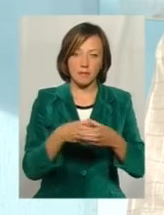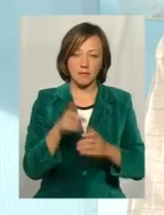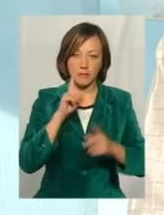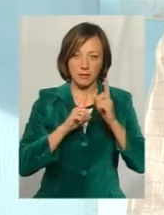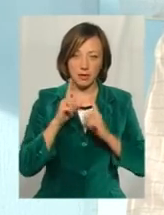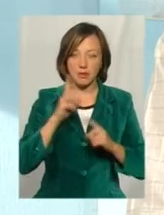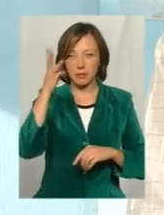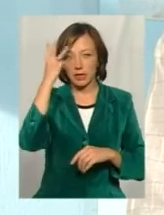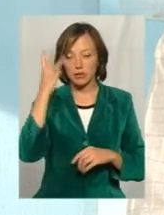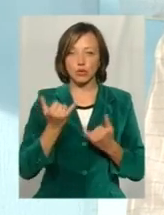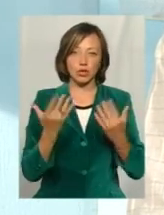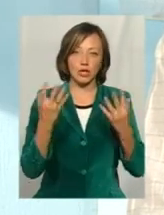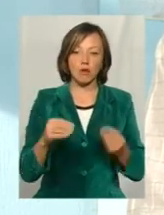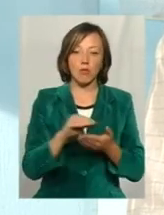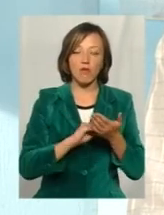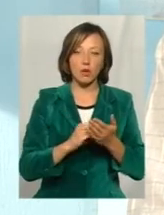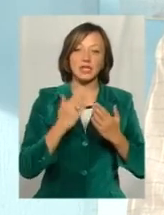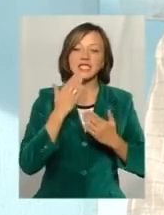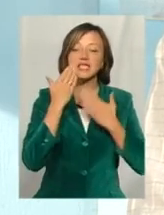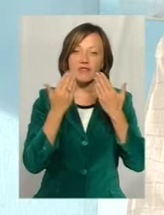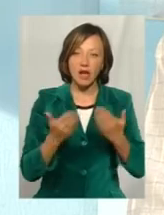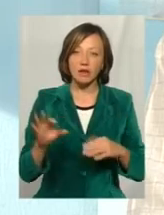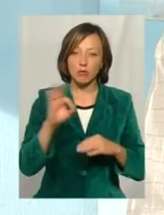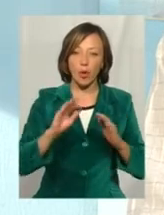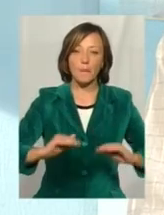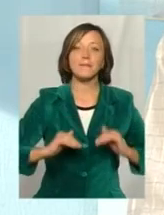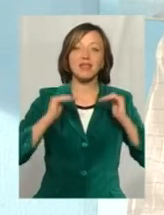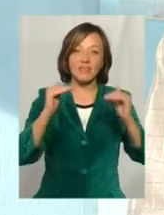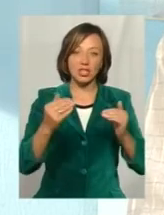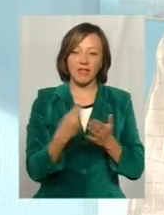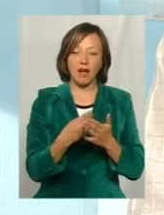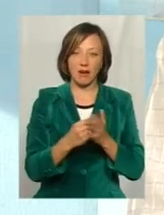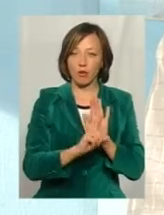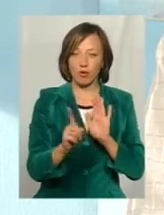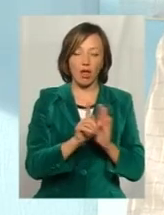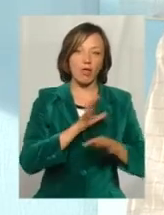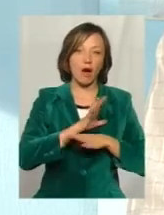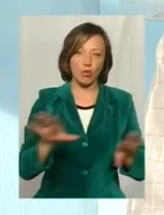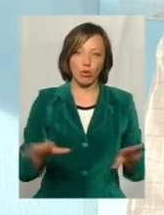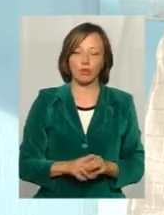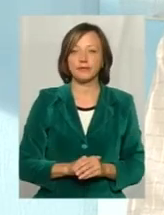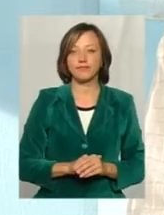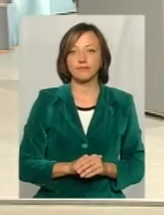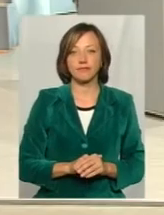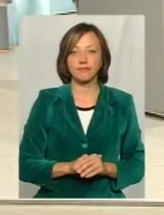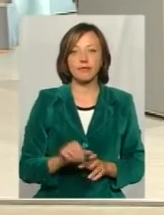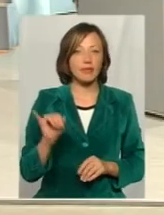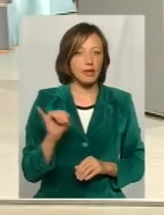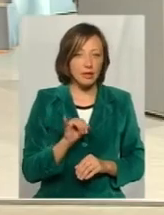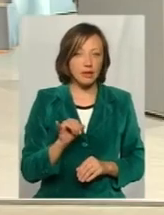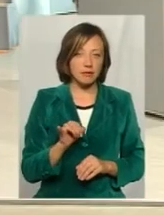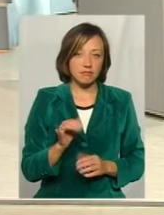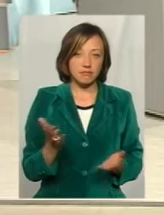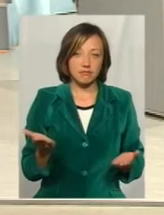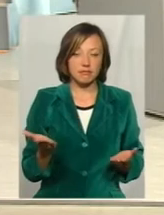день повторних звернень щодо підвищення тарифів не було. Ну і навряд